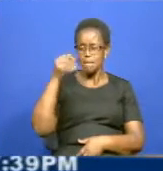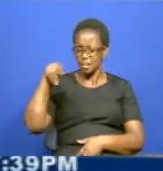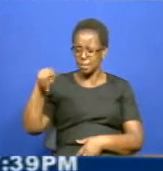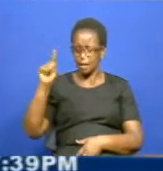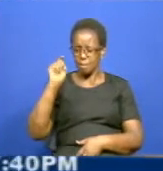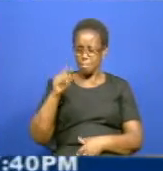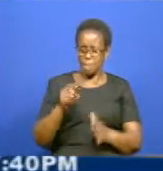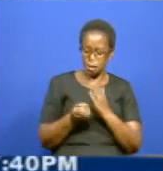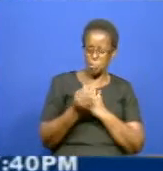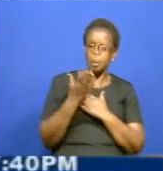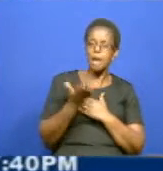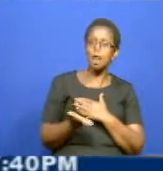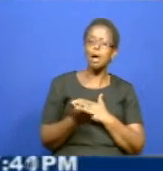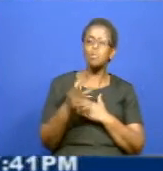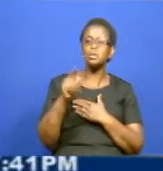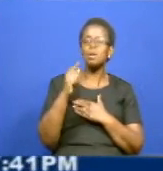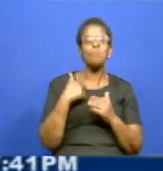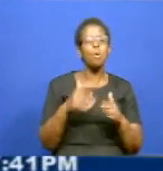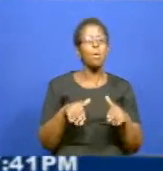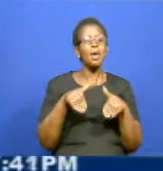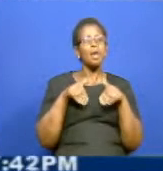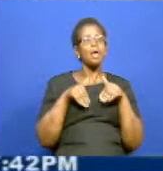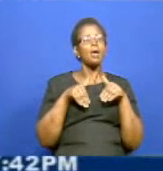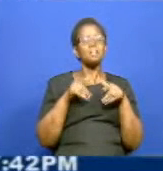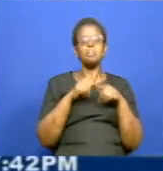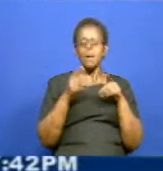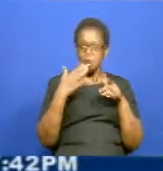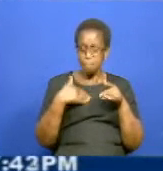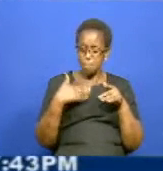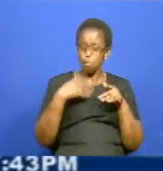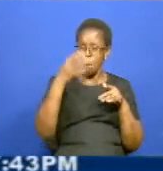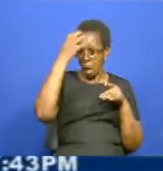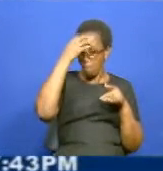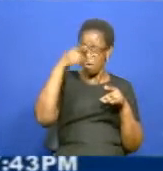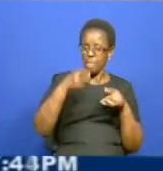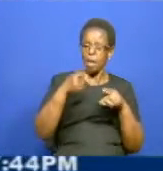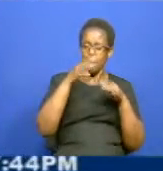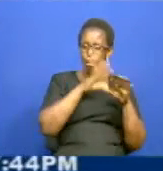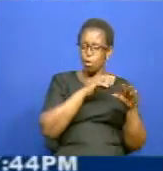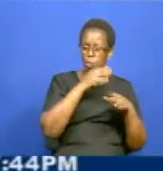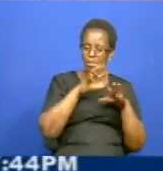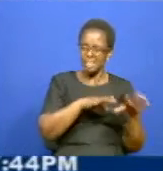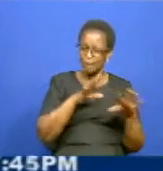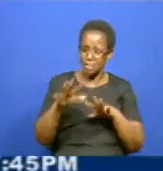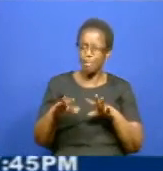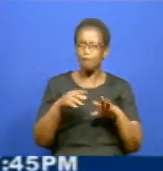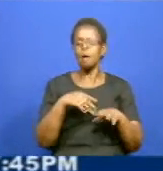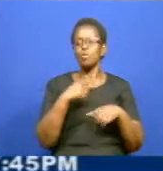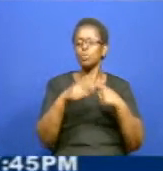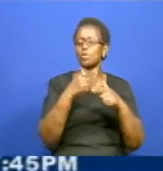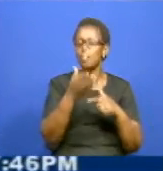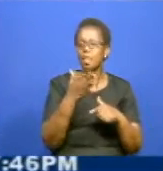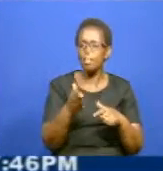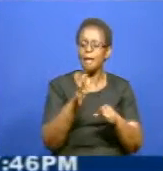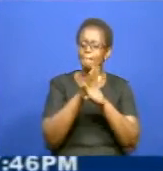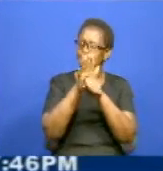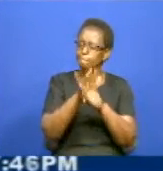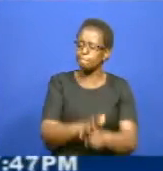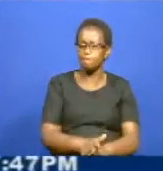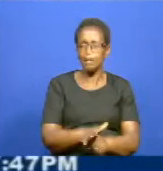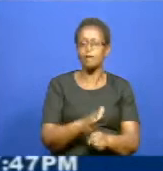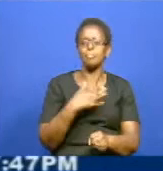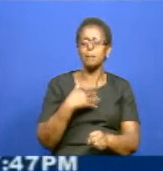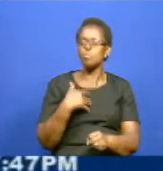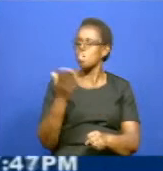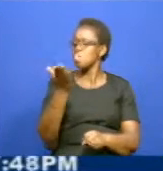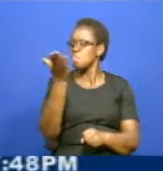huu badala ya kungoja, ilhali wale ndugu zetu wanaendelea kusononeka kwa hali ya umaskini na kudhulumiwa na wale ambao wamechukua ardhi